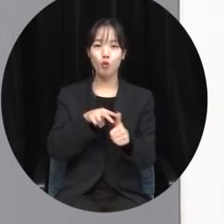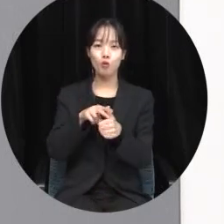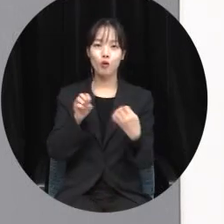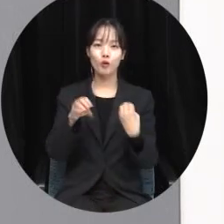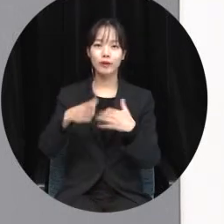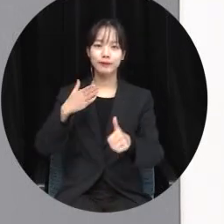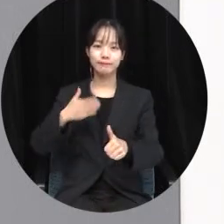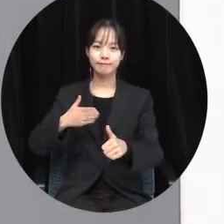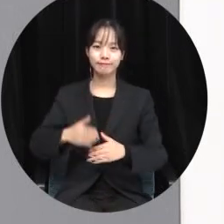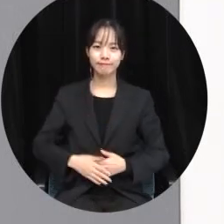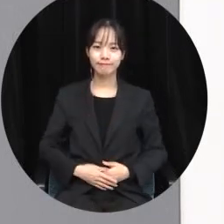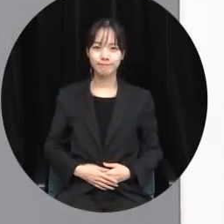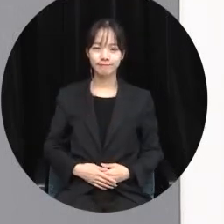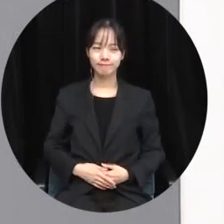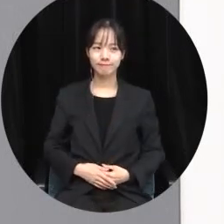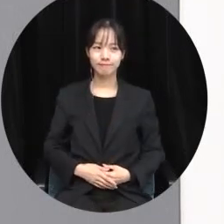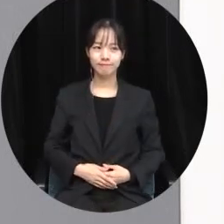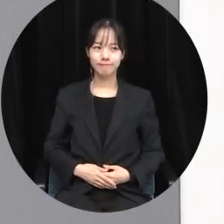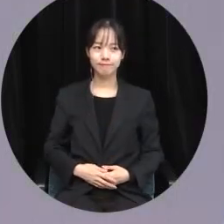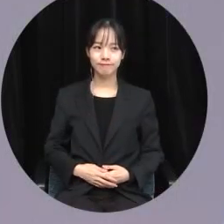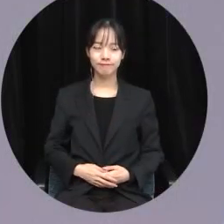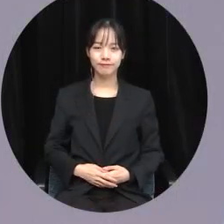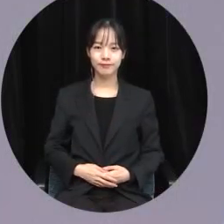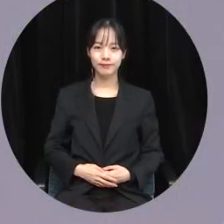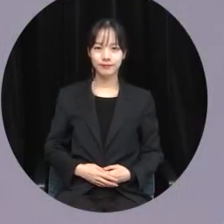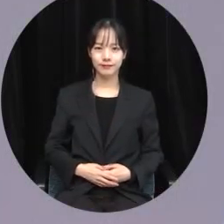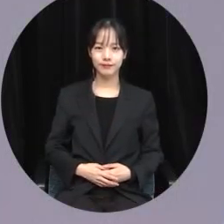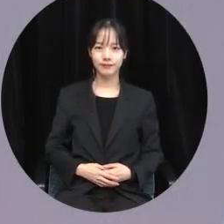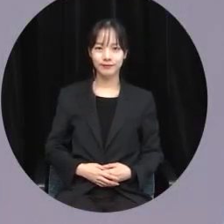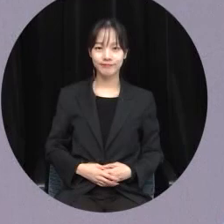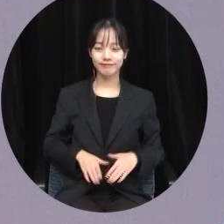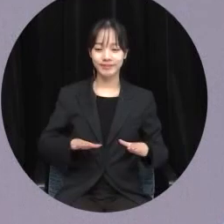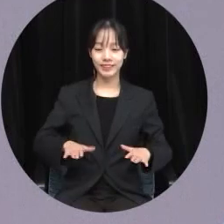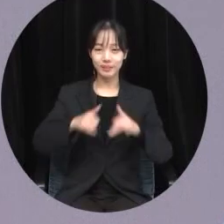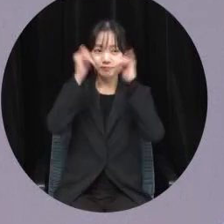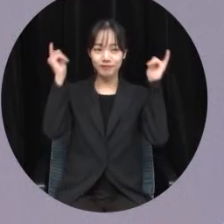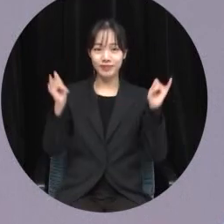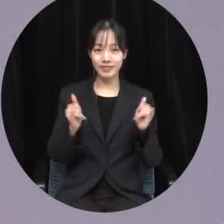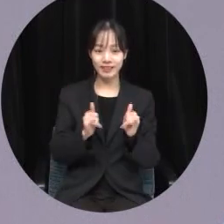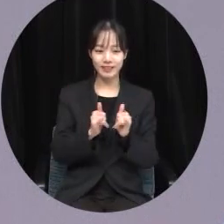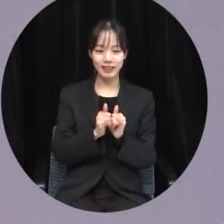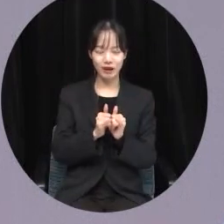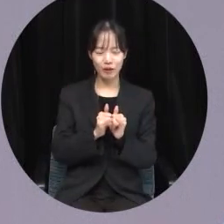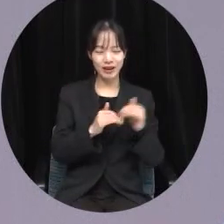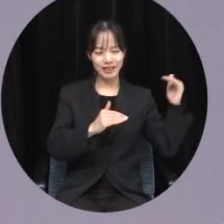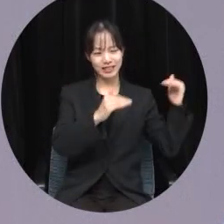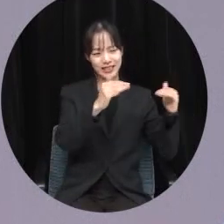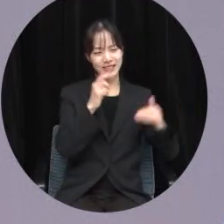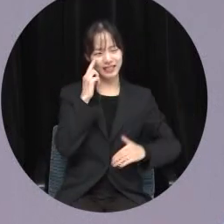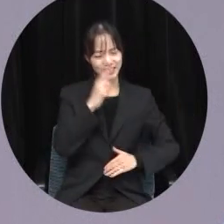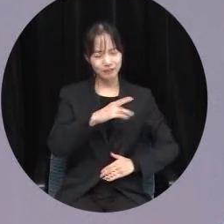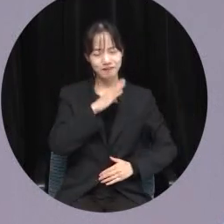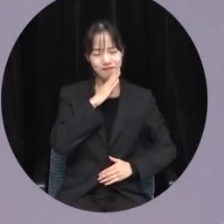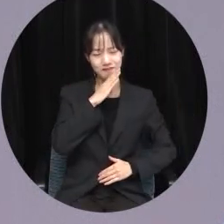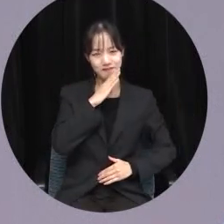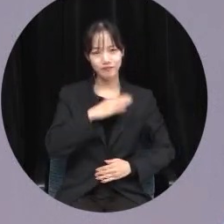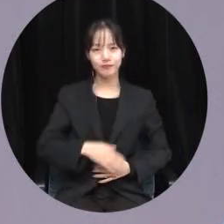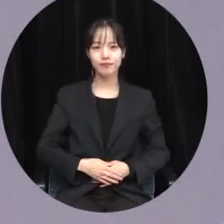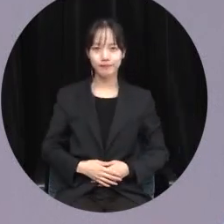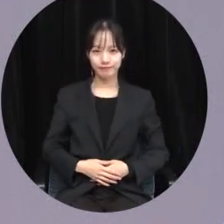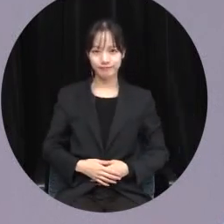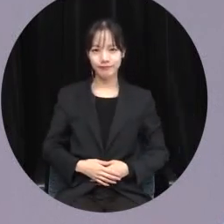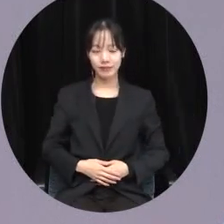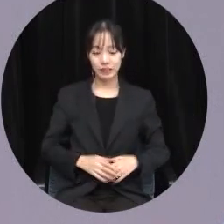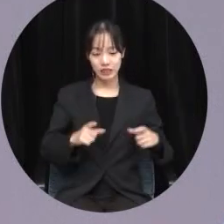답변부터 들어보겠습니다. 네, 지금 사회적 양극화와 갈등이 심화되고 있습니다. 이전과 같은